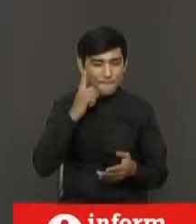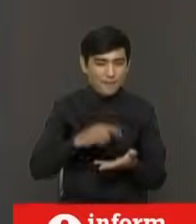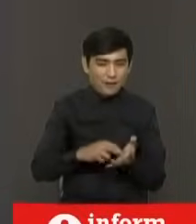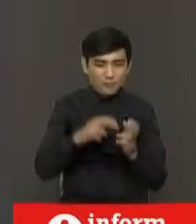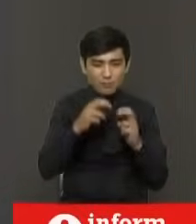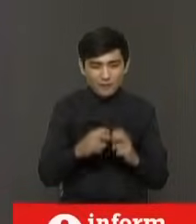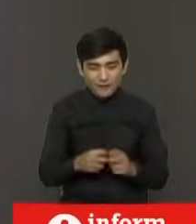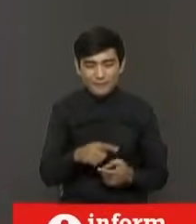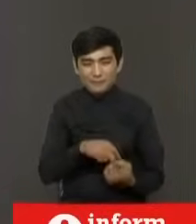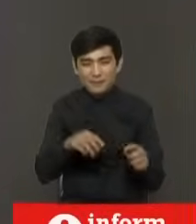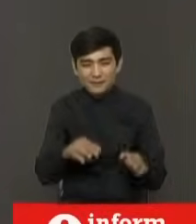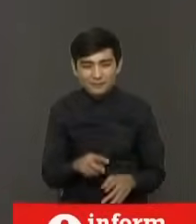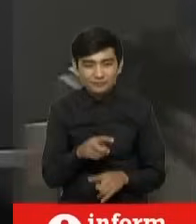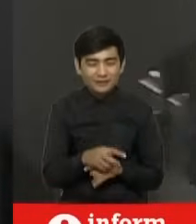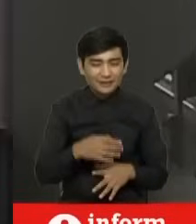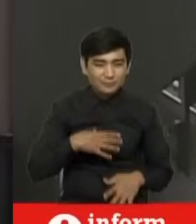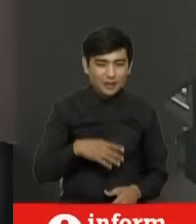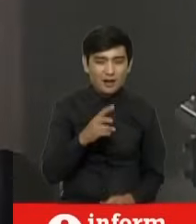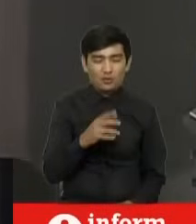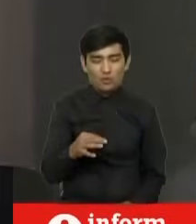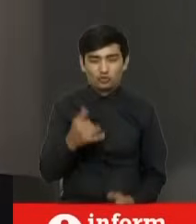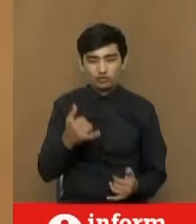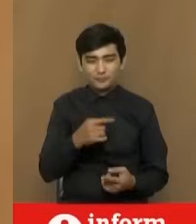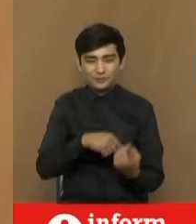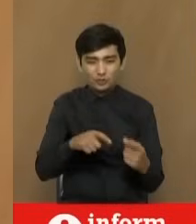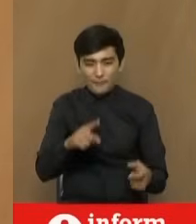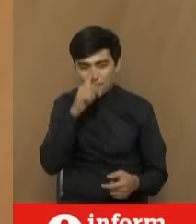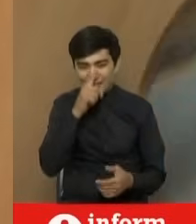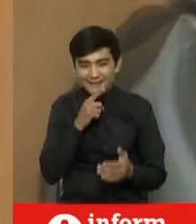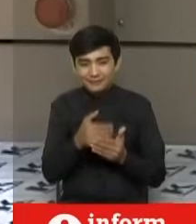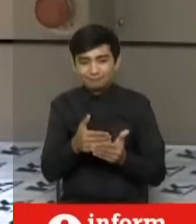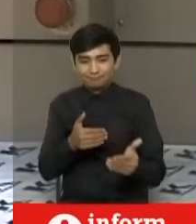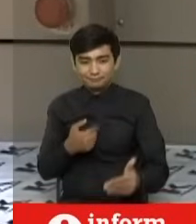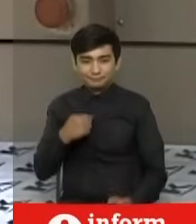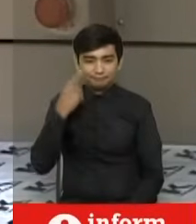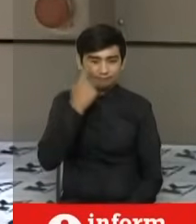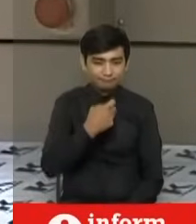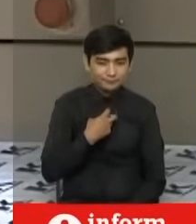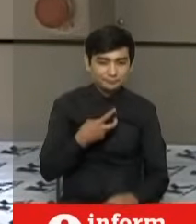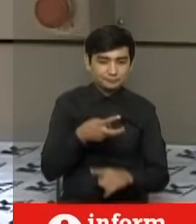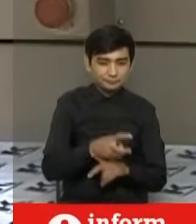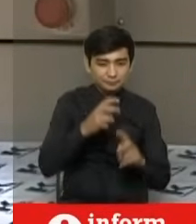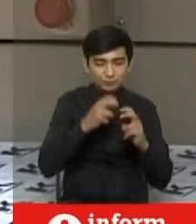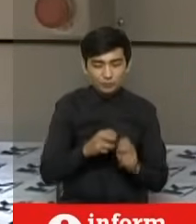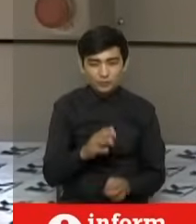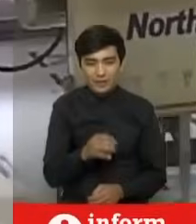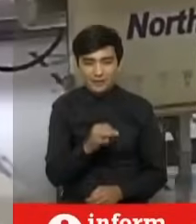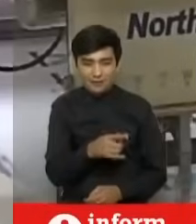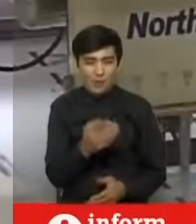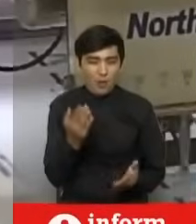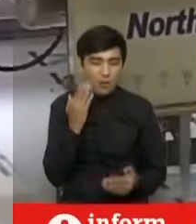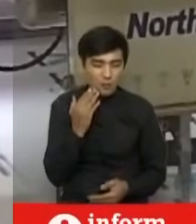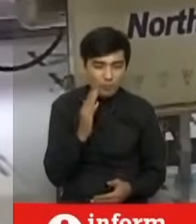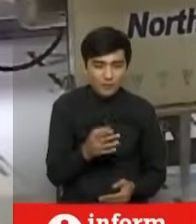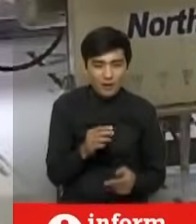предприятий. Теперь предпринимателей уведомляют о них за месяц до инспекции. Это, уверены специалисты, дает бизнесменам фору, чтобы